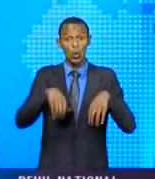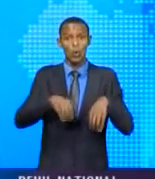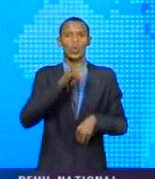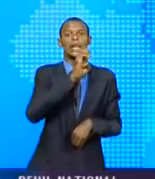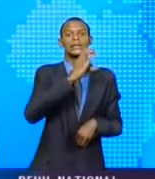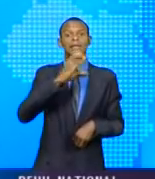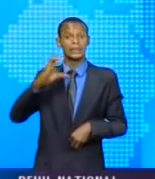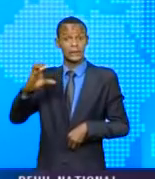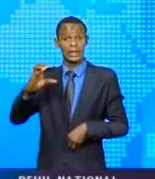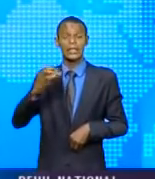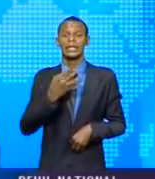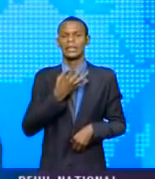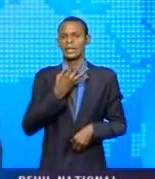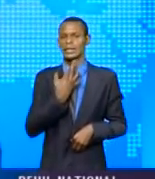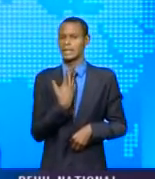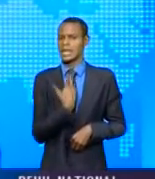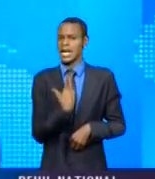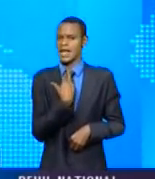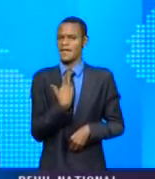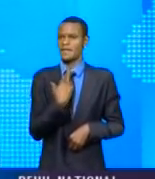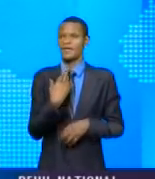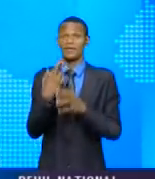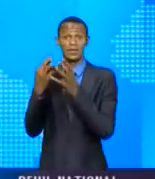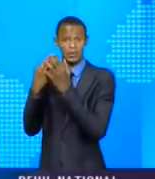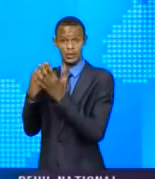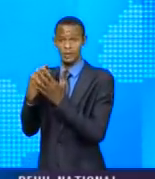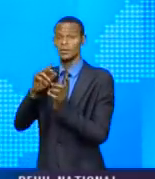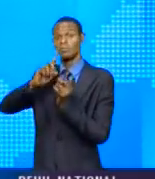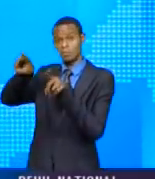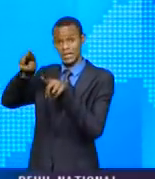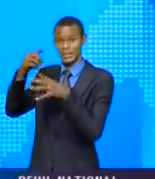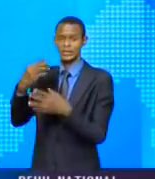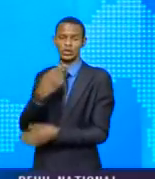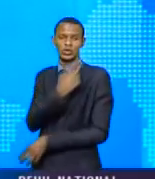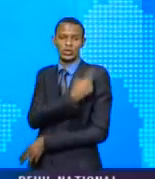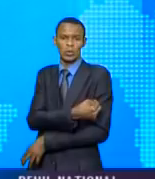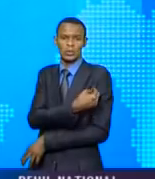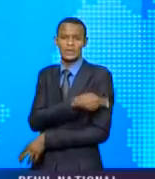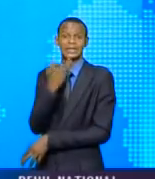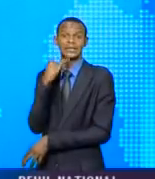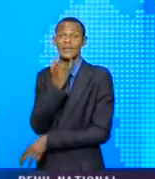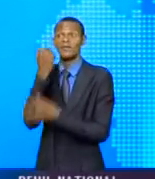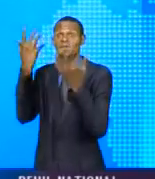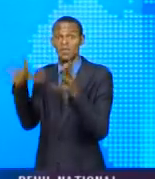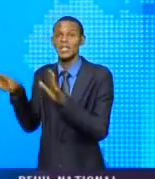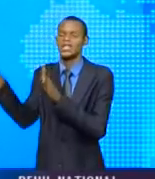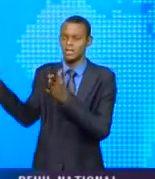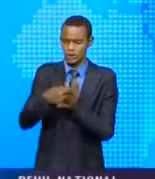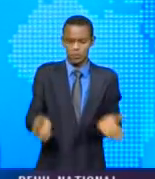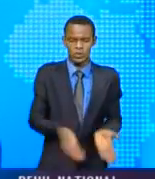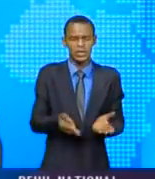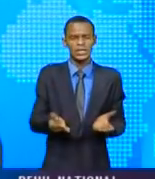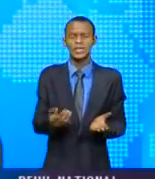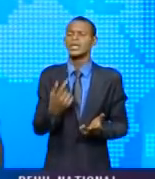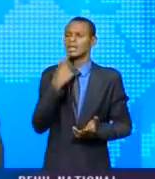en bonne santé le président des lycées s'est arrondi grâce à dieu et à remercier le chef de l'état félix-antoine